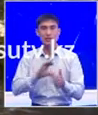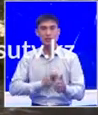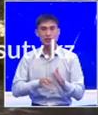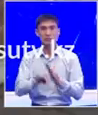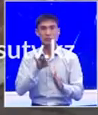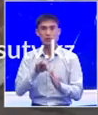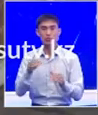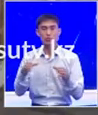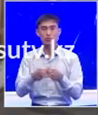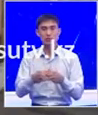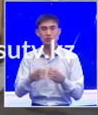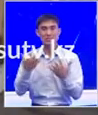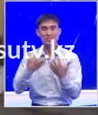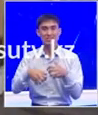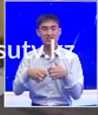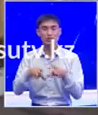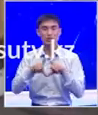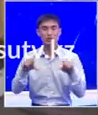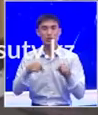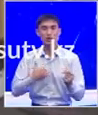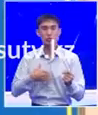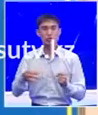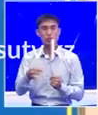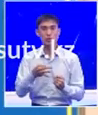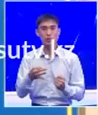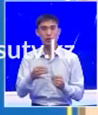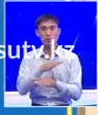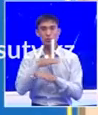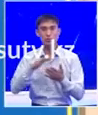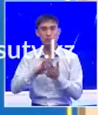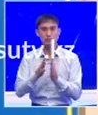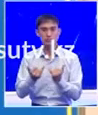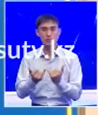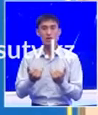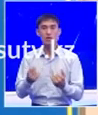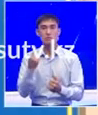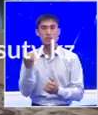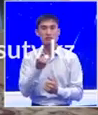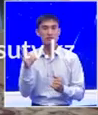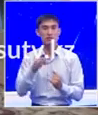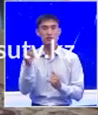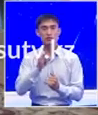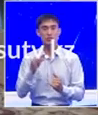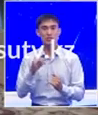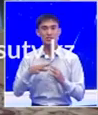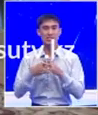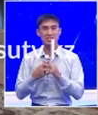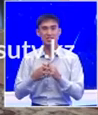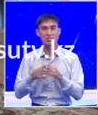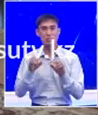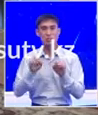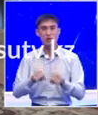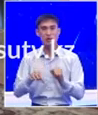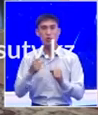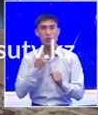расположенным средней школе музей жамбылского сельского округа многолюдно впервые за всю историю района сельчанам представилась право голоса